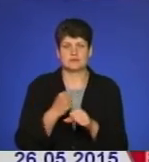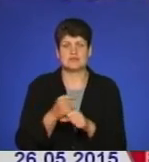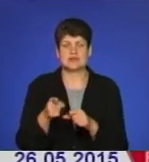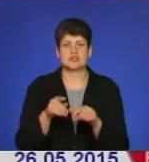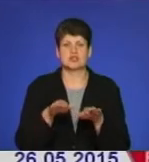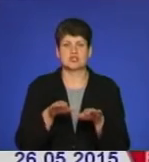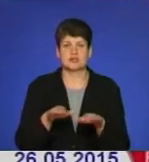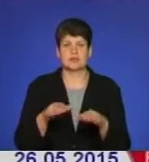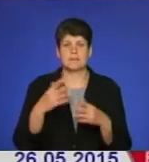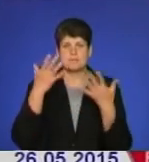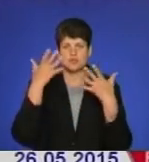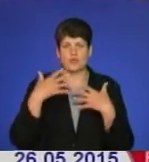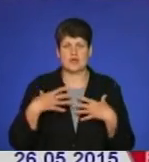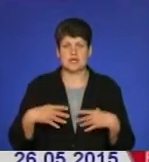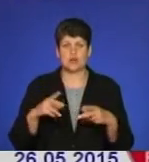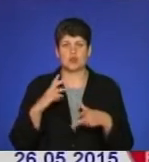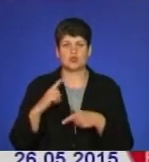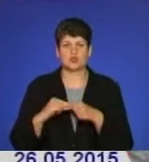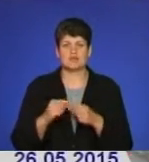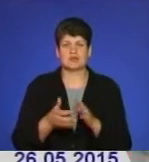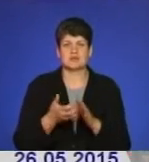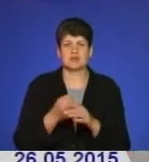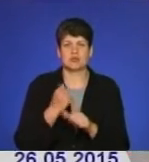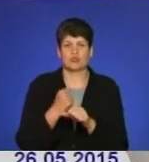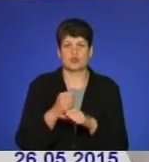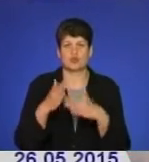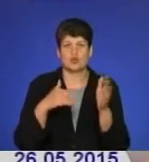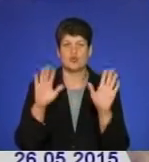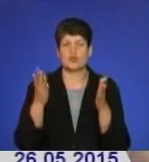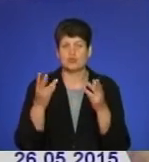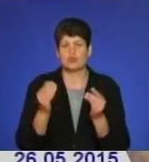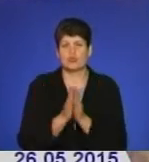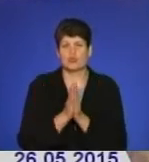шиють маскувальні костюми. Є нестача робочих рук. Тому раду запрошую долучитися до праці.